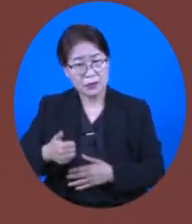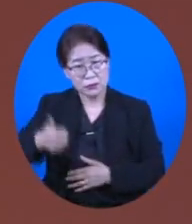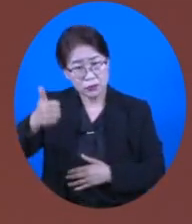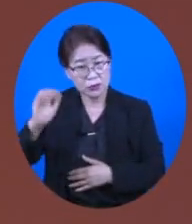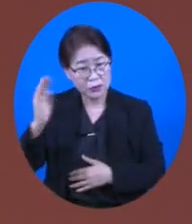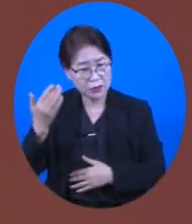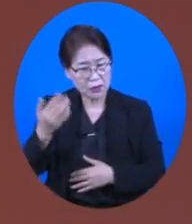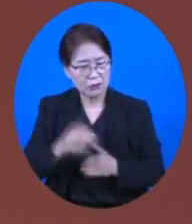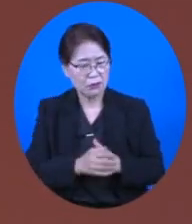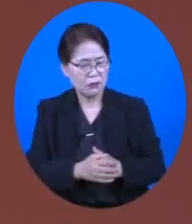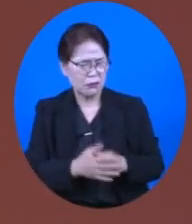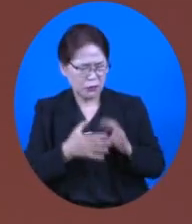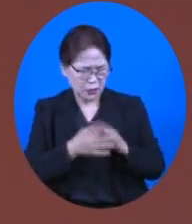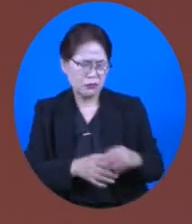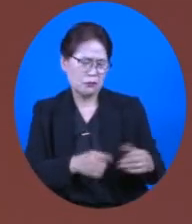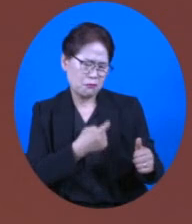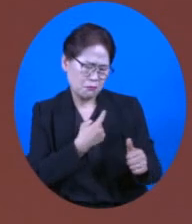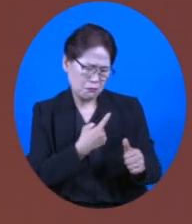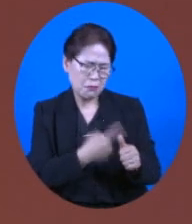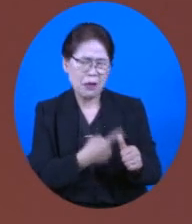여러분, 이렇게 우리를 참소한다는 거예요.